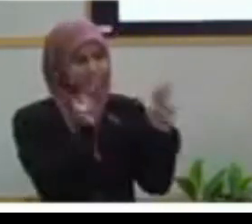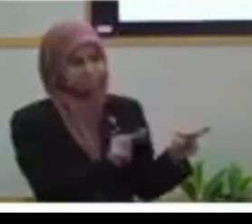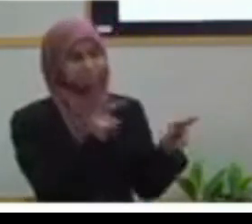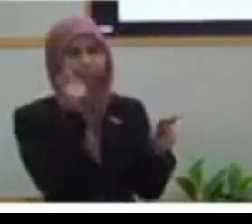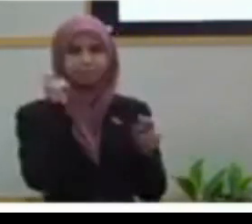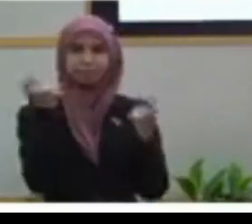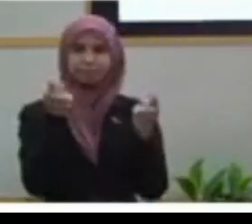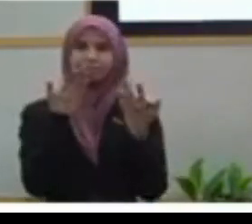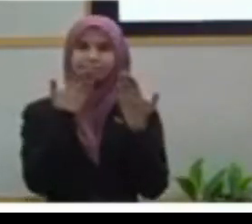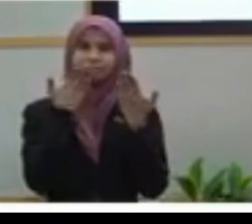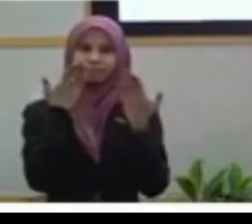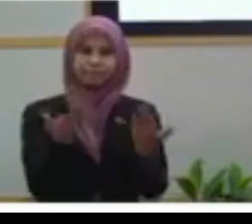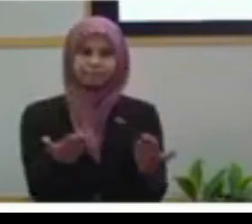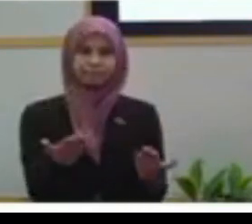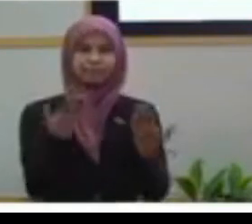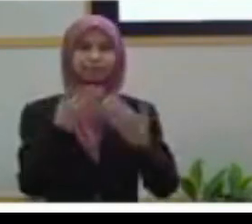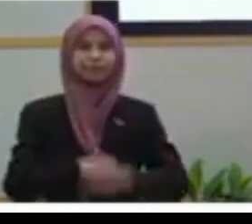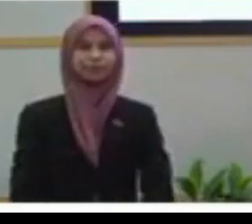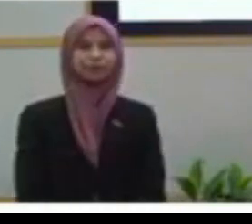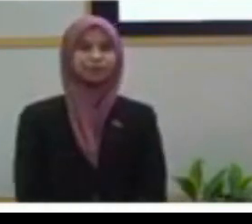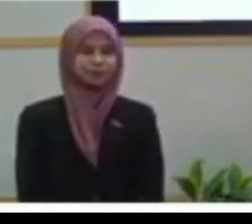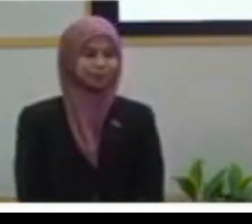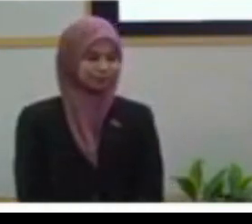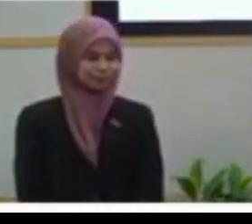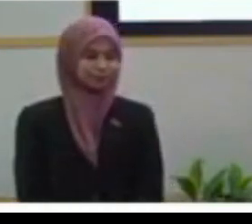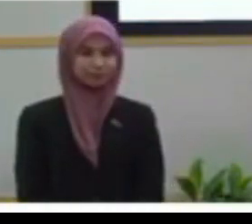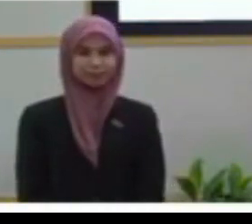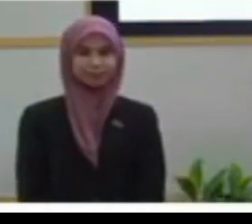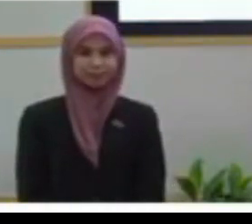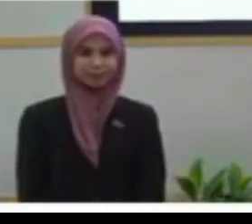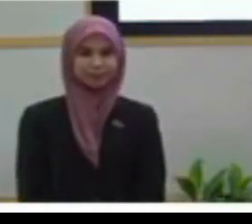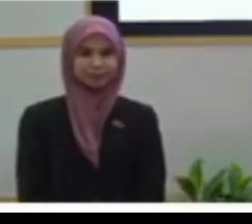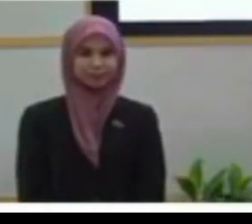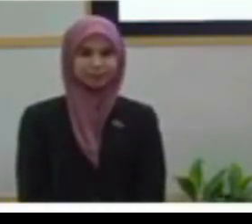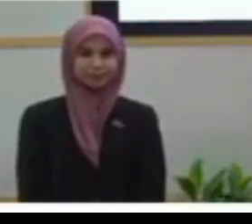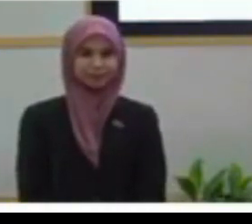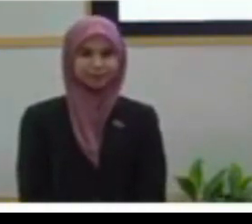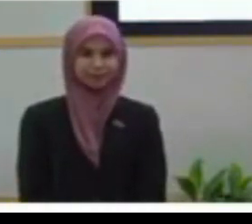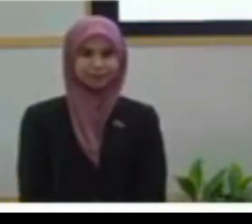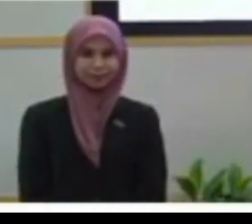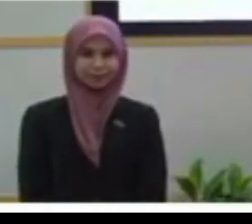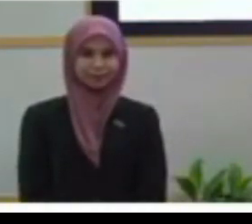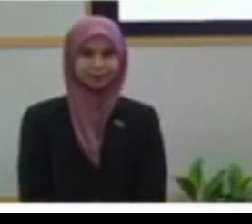majlis ini. Sekian, wabillahi taufik. Assalamualaikum warahmatullahi wabarakatuh.